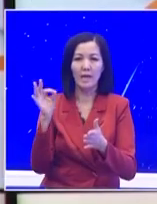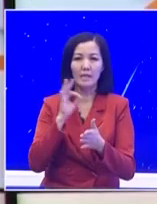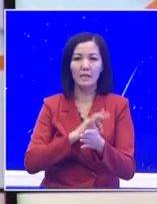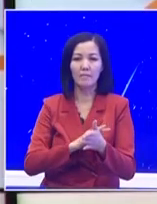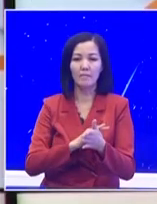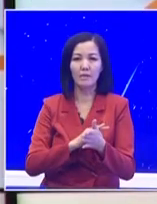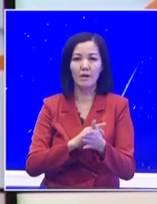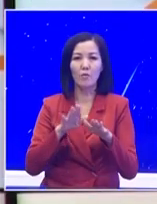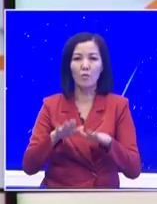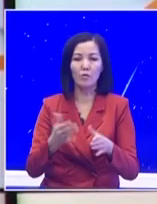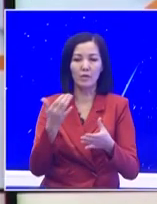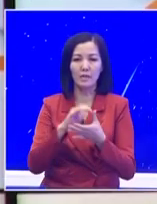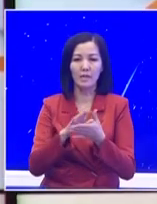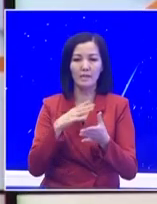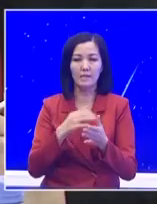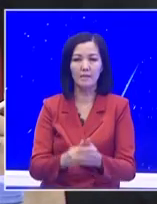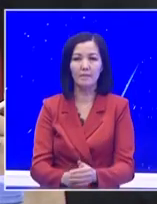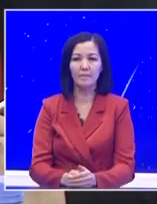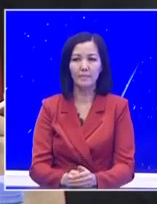Тиімді локациялық орындарды таныстырды.